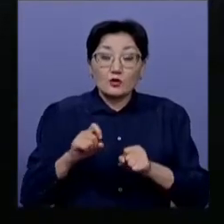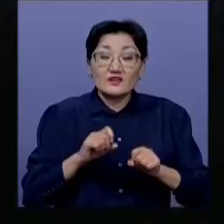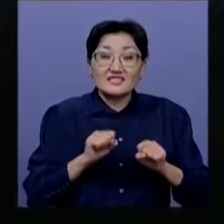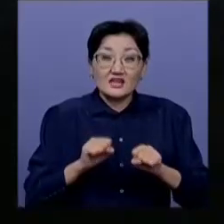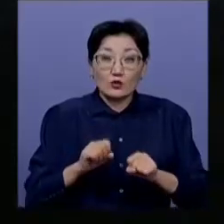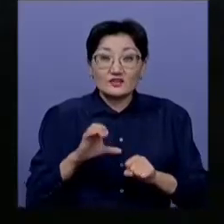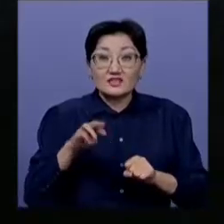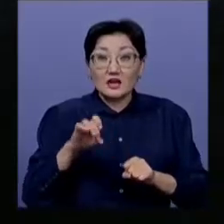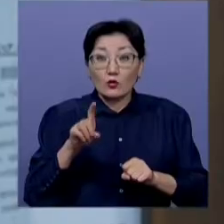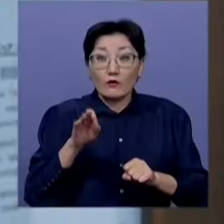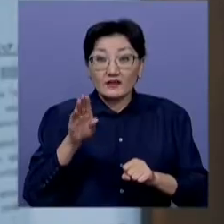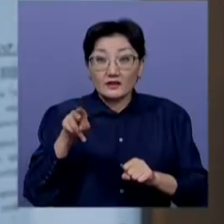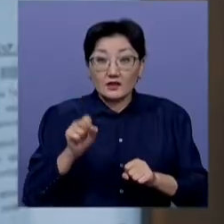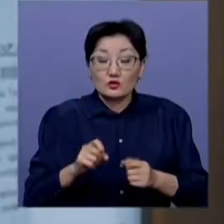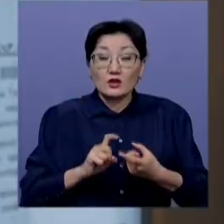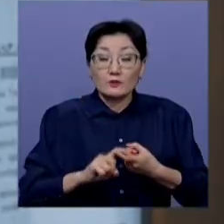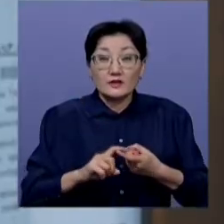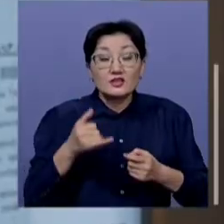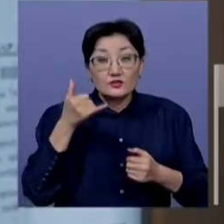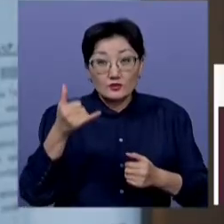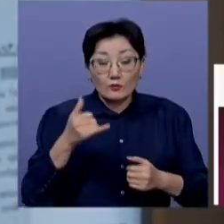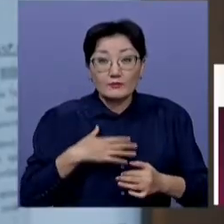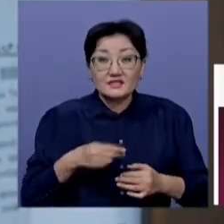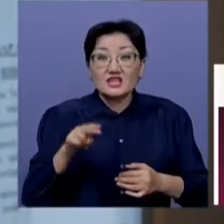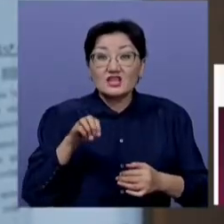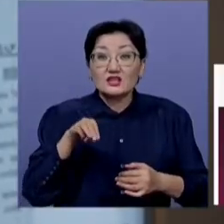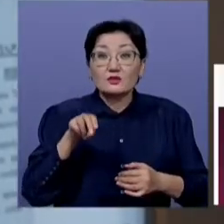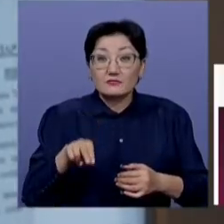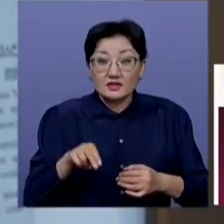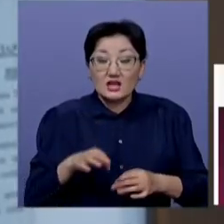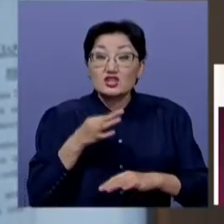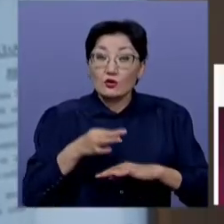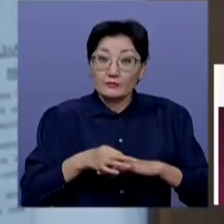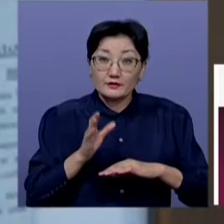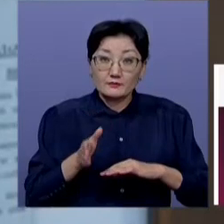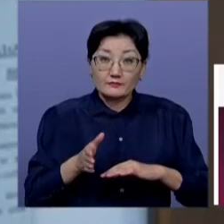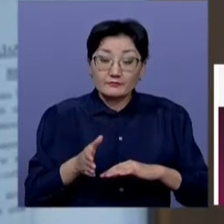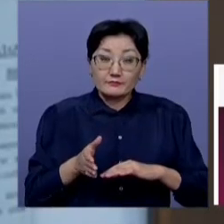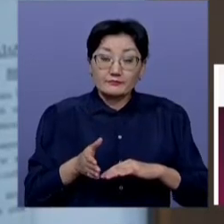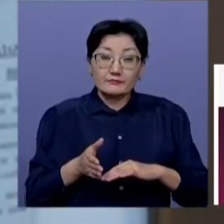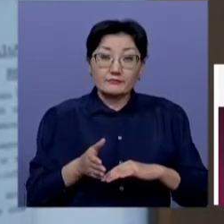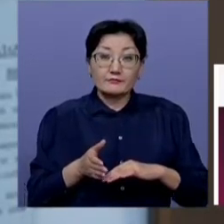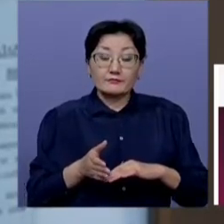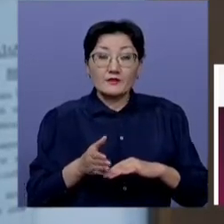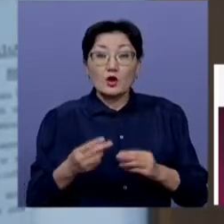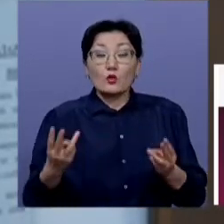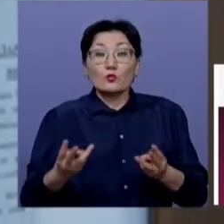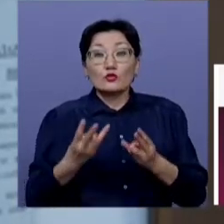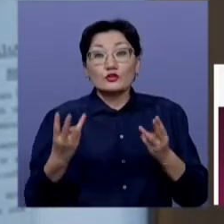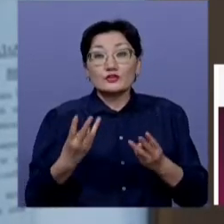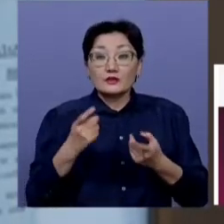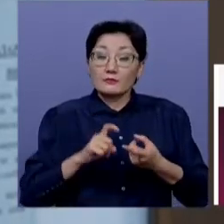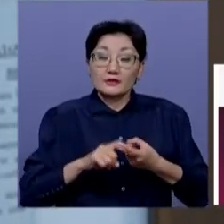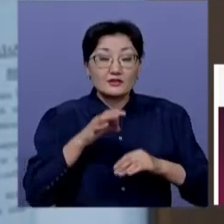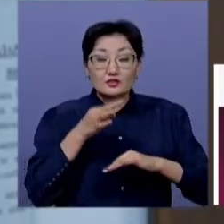біз хабарластық. Олар айтты, біз тек қана ДТП-ға жауап береміз деді. Ол жаңа өртке қарсы біз жауап береміз